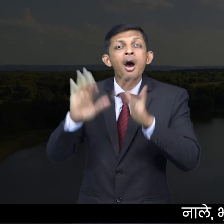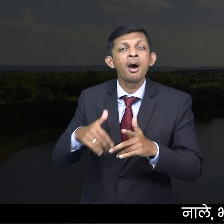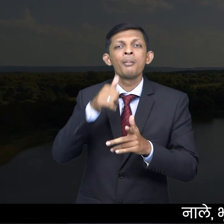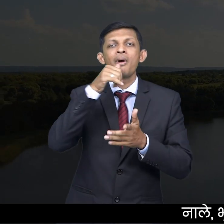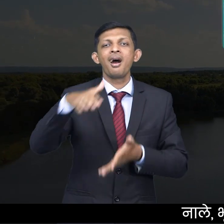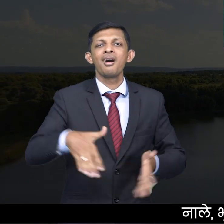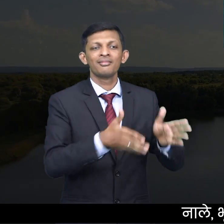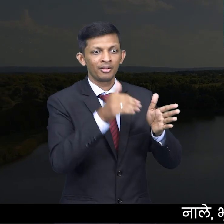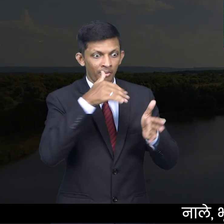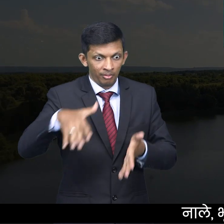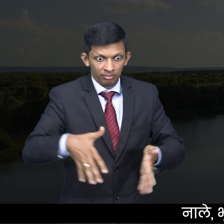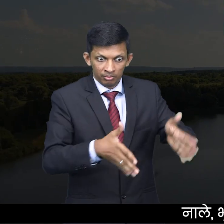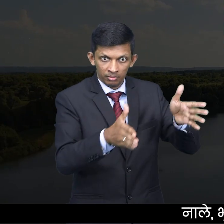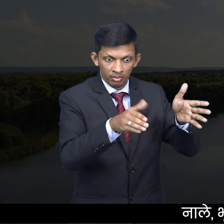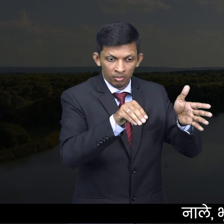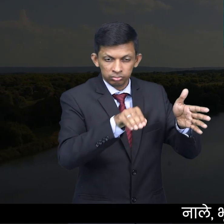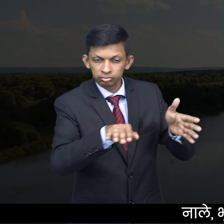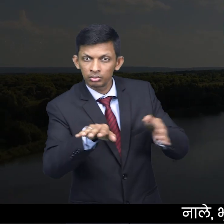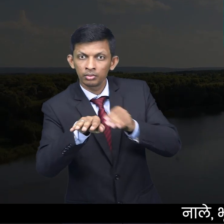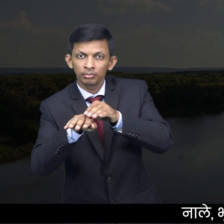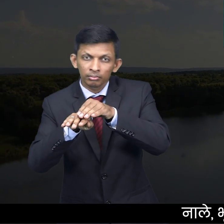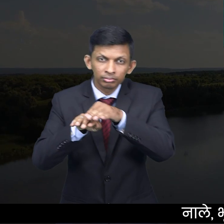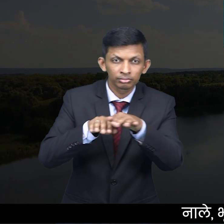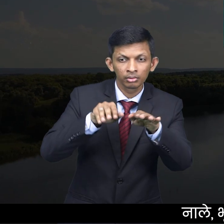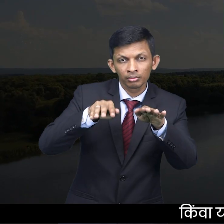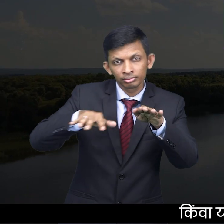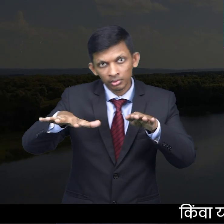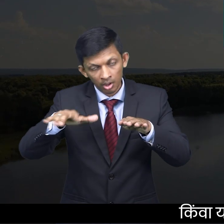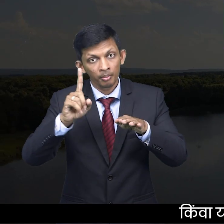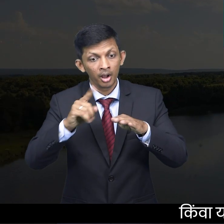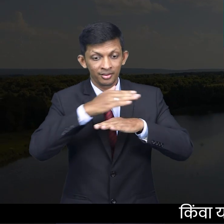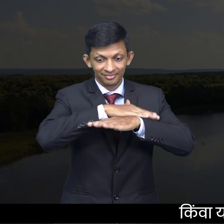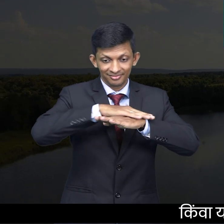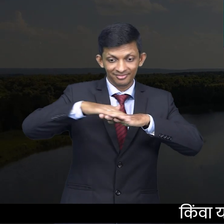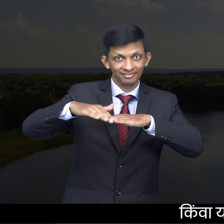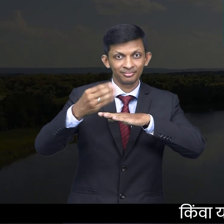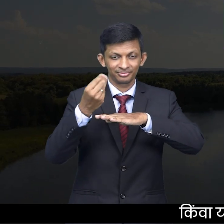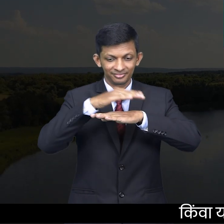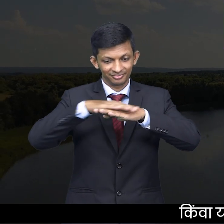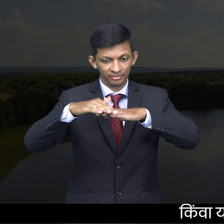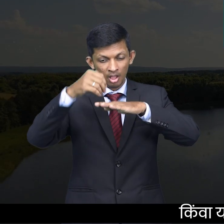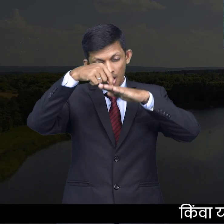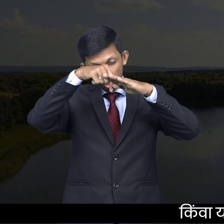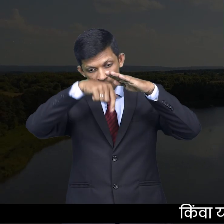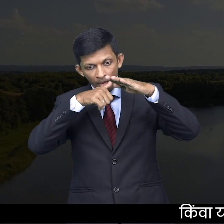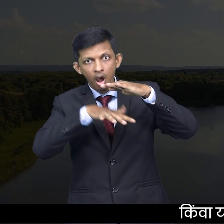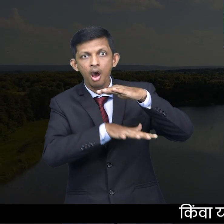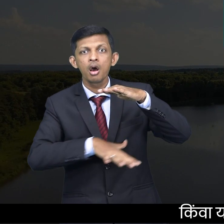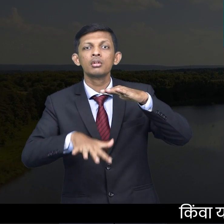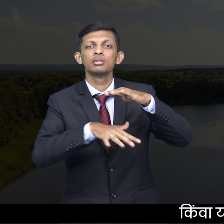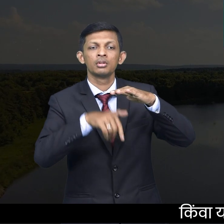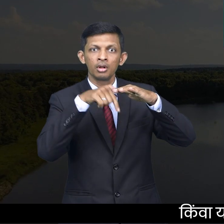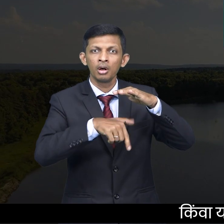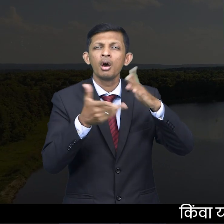नाले, भूजल, पाऊस, वितळणारा बर्फ किंवा याच्या मिश्रणातून पाणी मिळते.